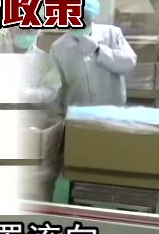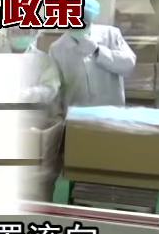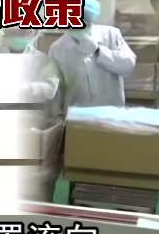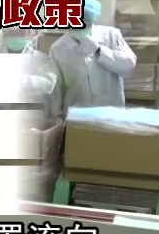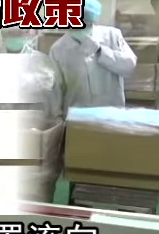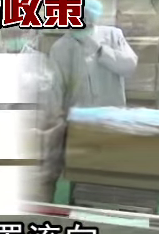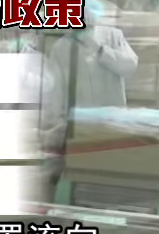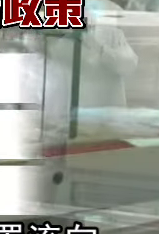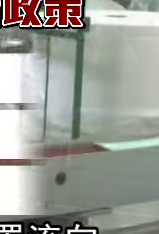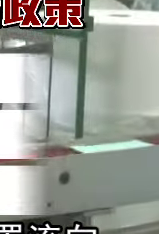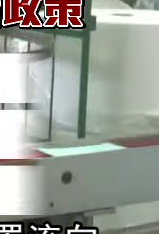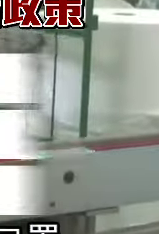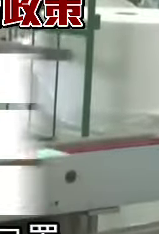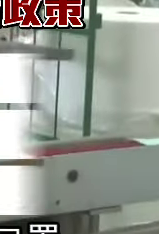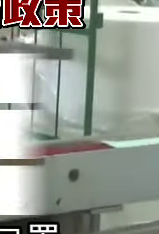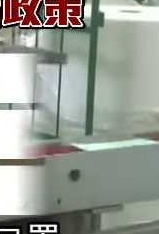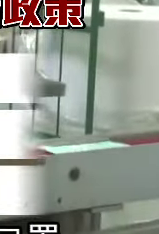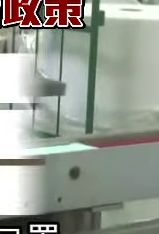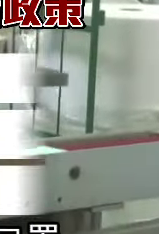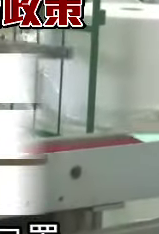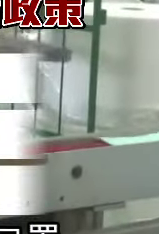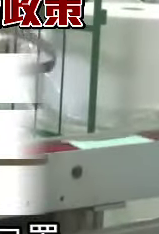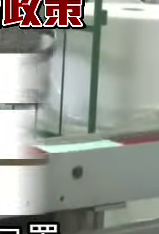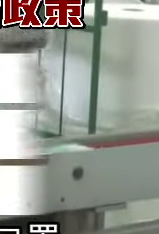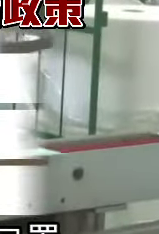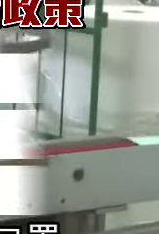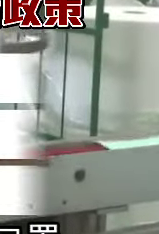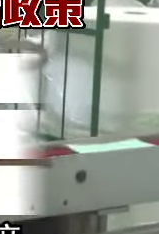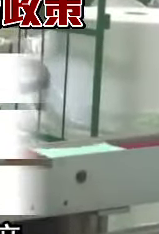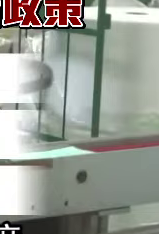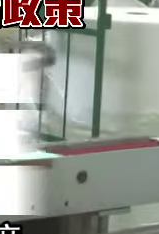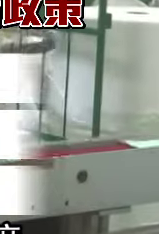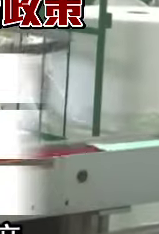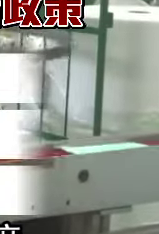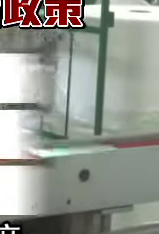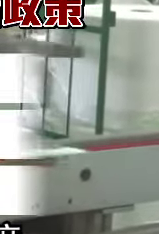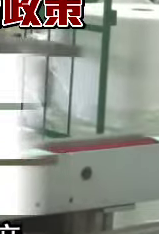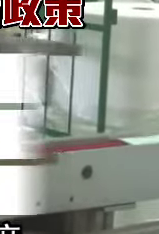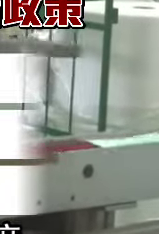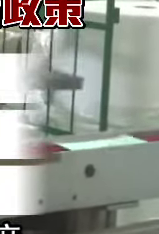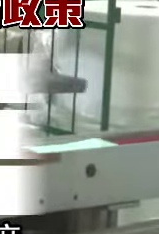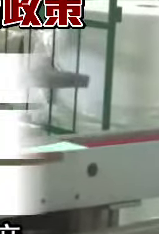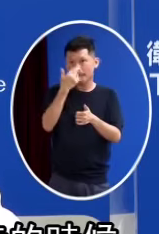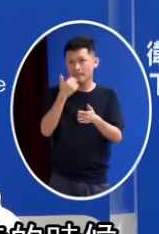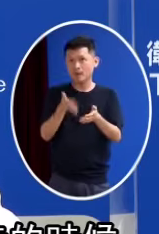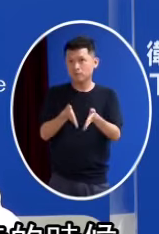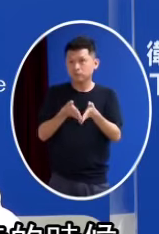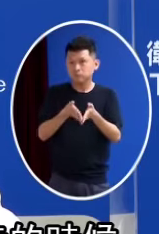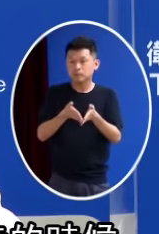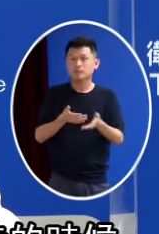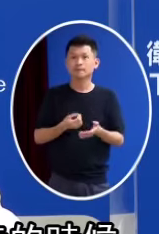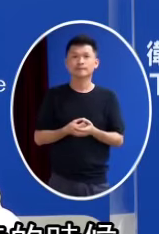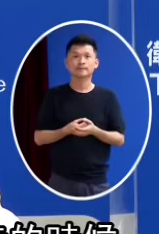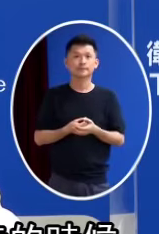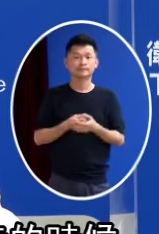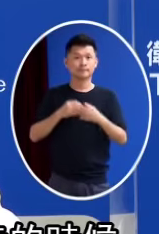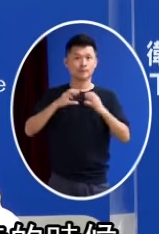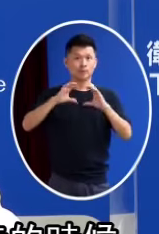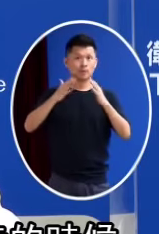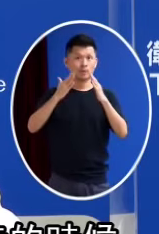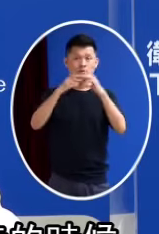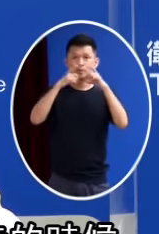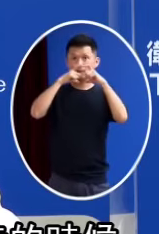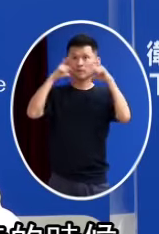验，确定口罩流向。第三项，在口罩国家队口罩增加钢印来提高辨识度。 这是我们的国家口罩